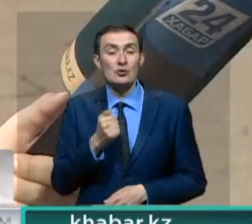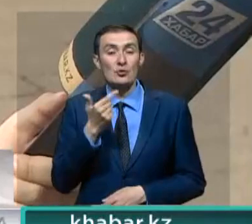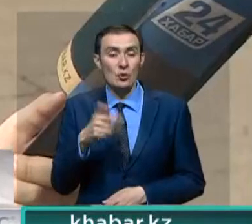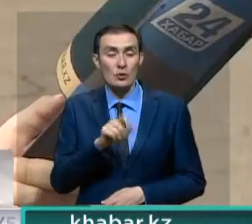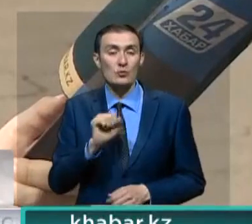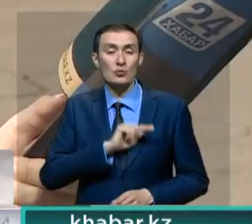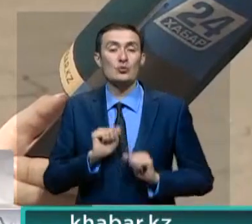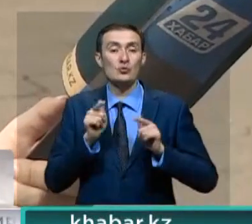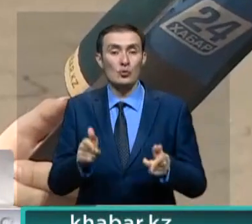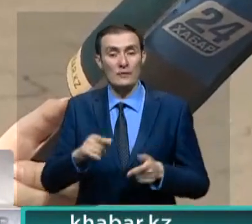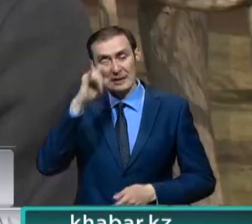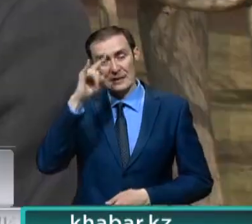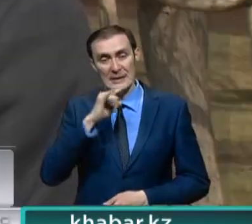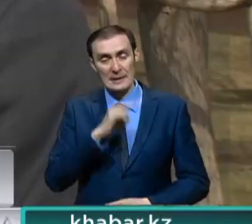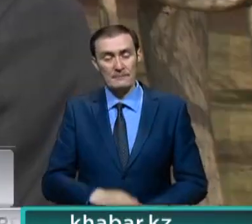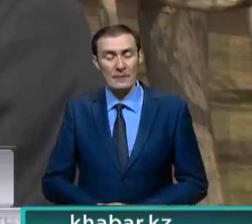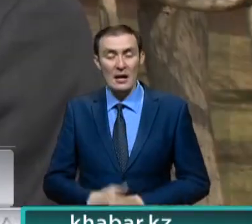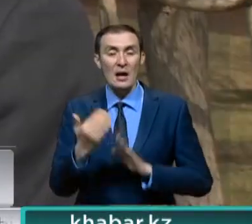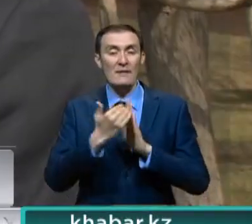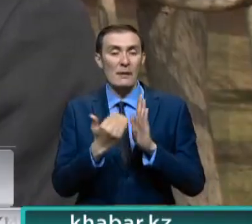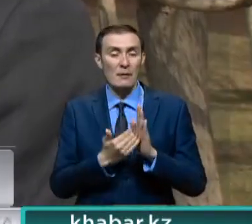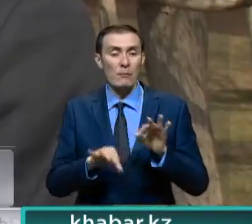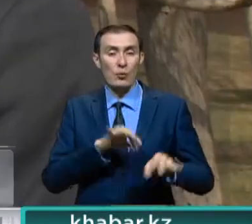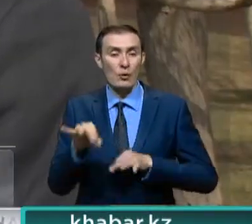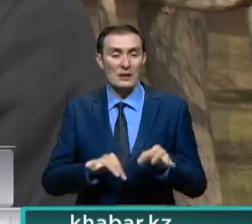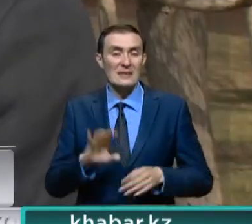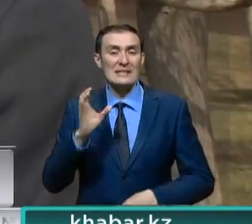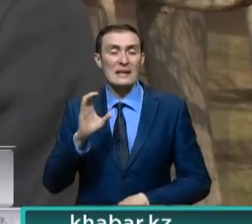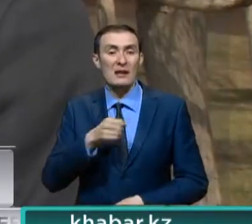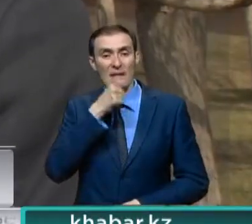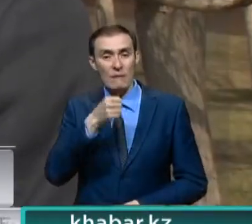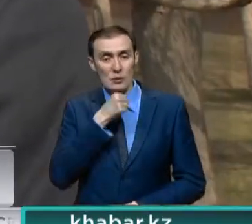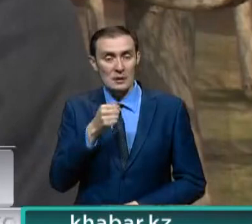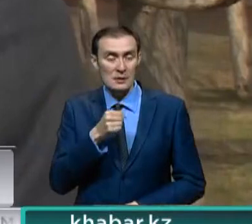людей трудоустроят по всей стране. В рамках проекта «Серебряный возраст»